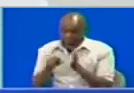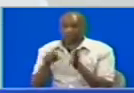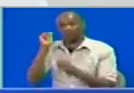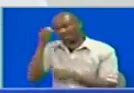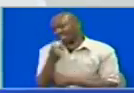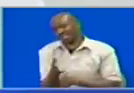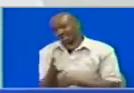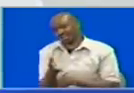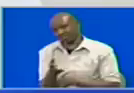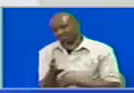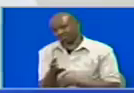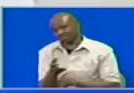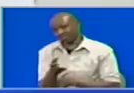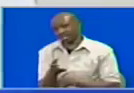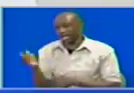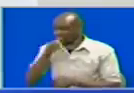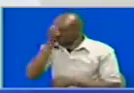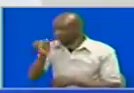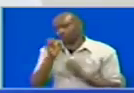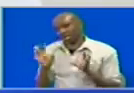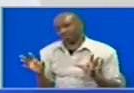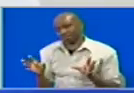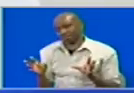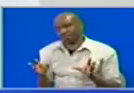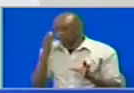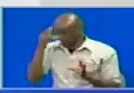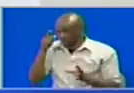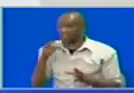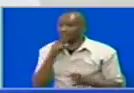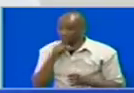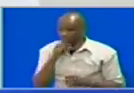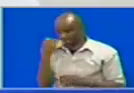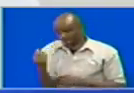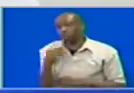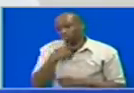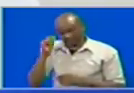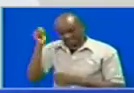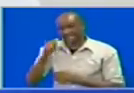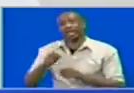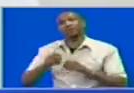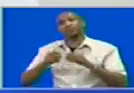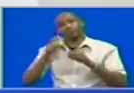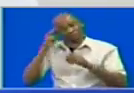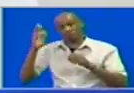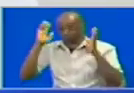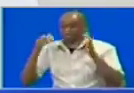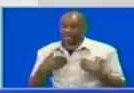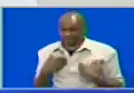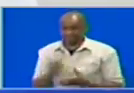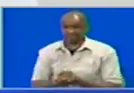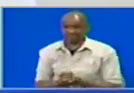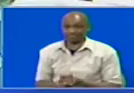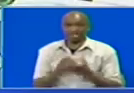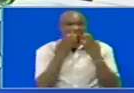hii. Naam. Na tusimpuuze. Naam. Kwa sababu kijana anajaribu kupeleka Kenya mahali fulani kimpira. Asante